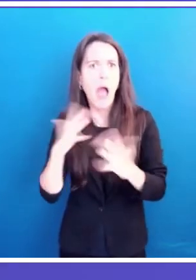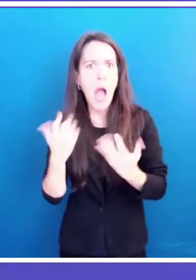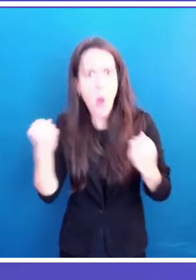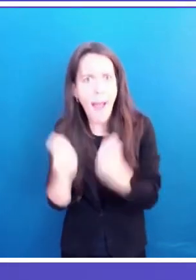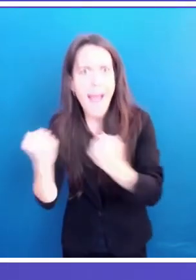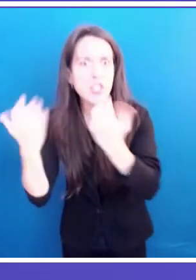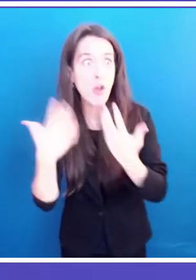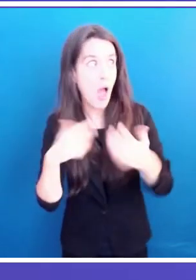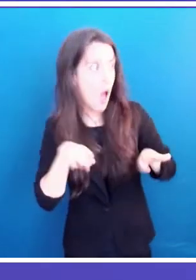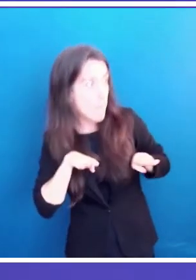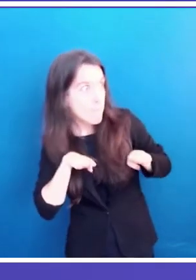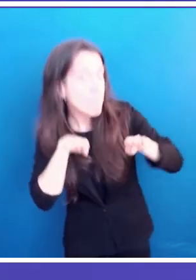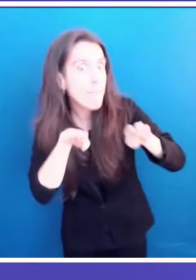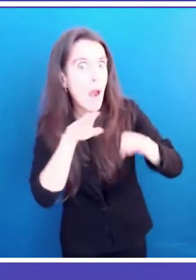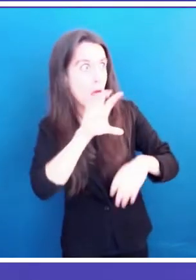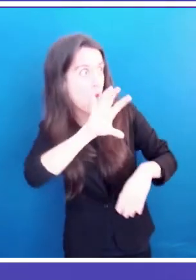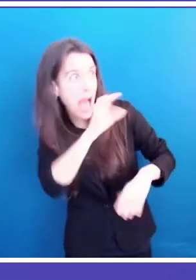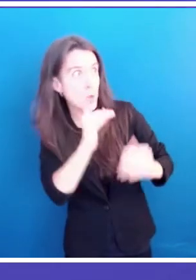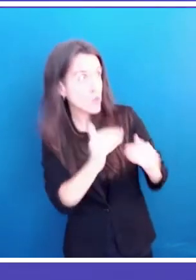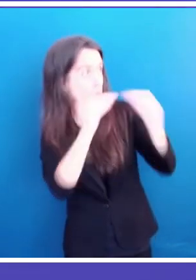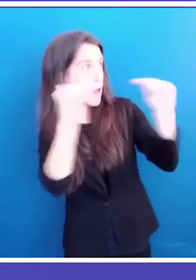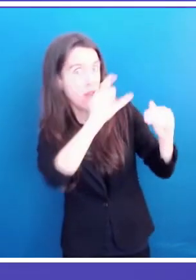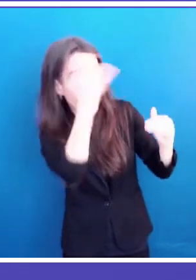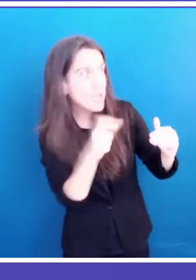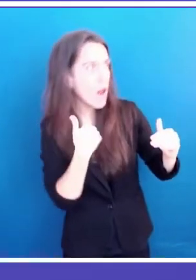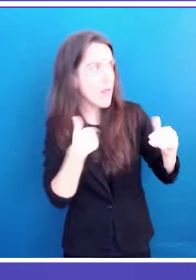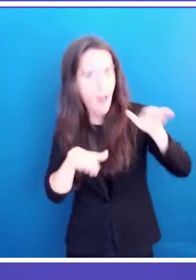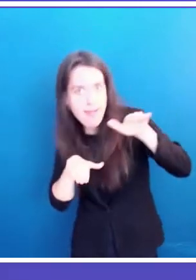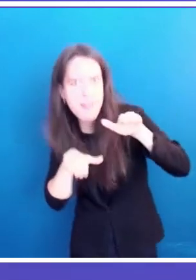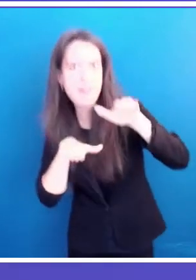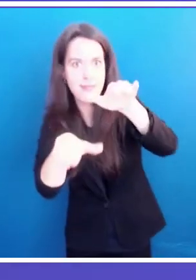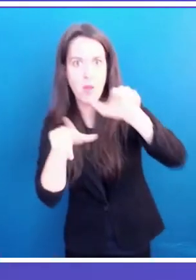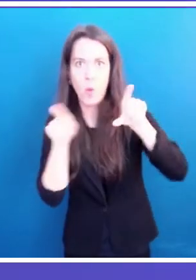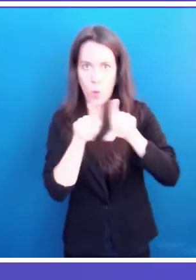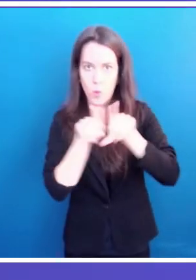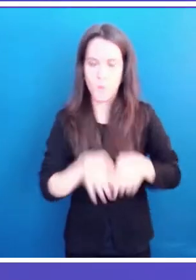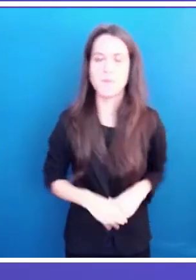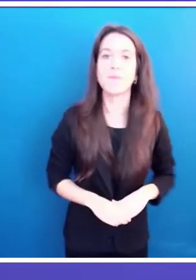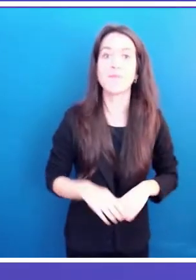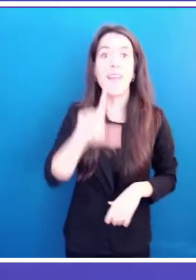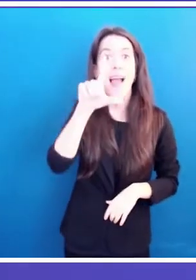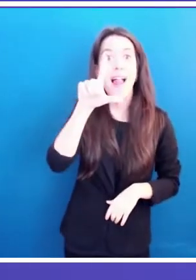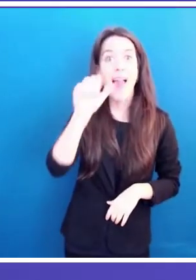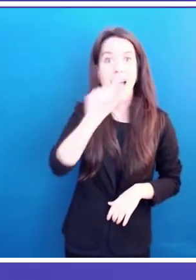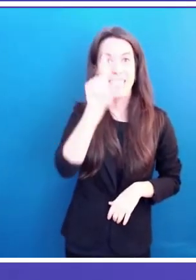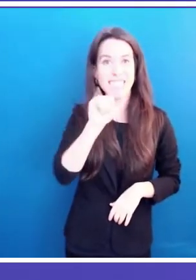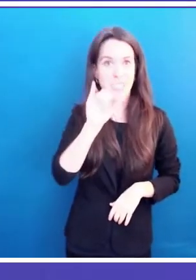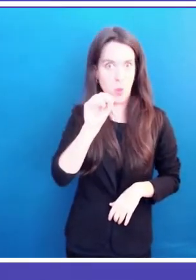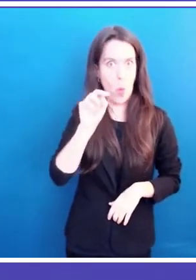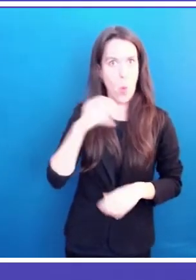عن التدابير المعتمدة في المنطقة و حسب